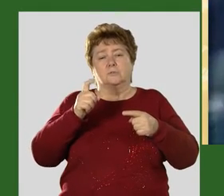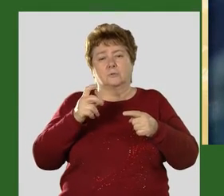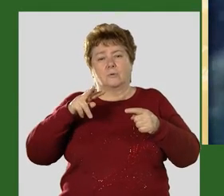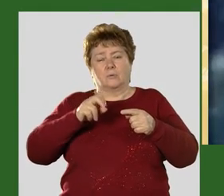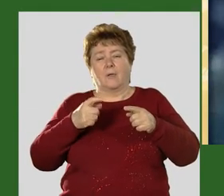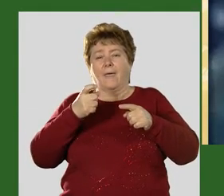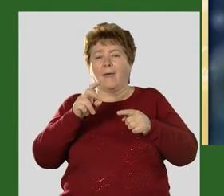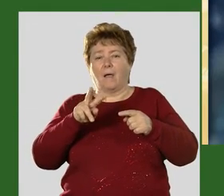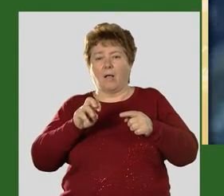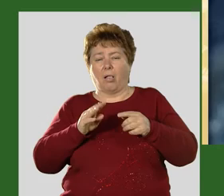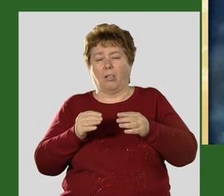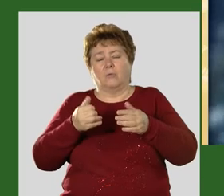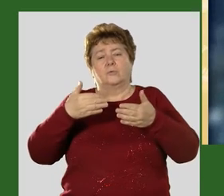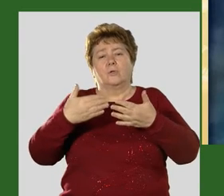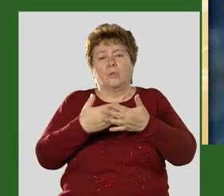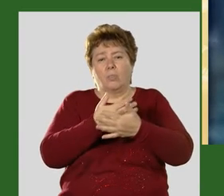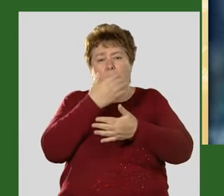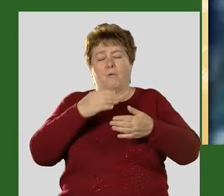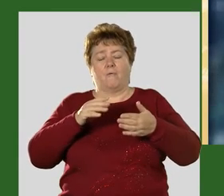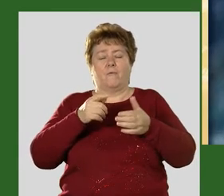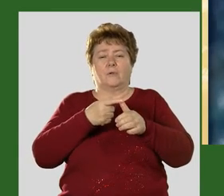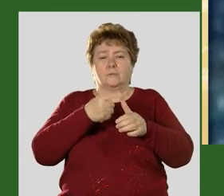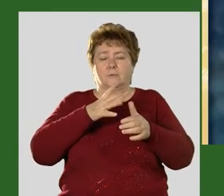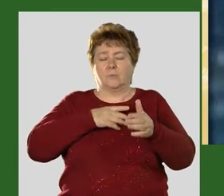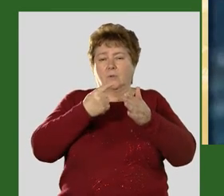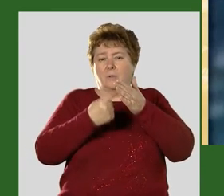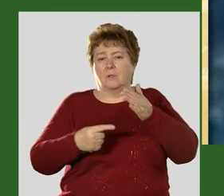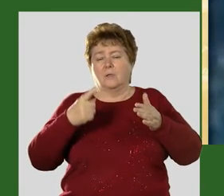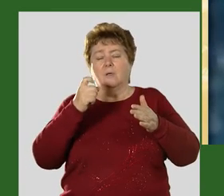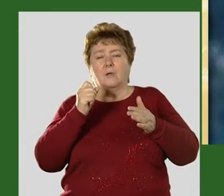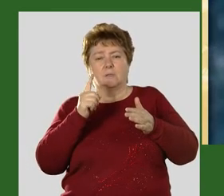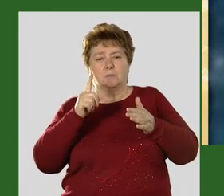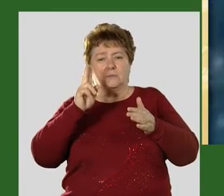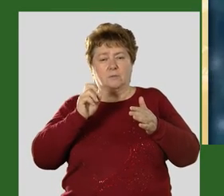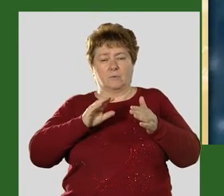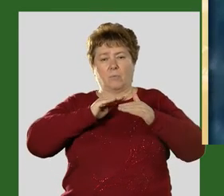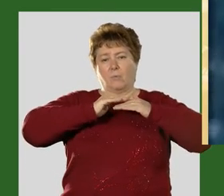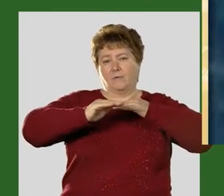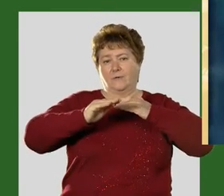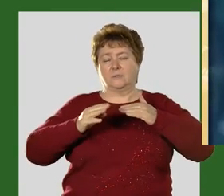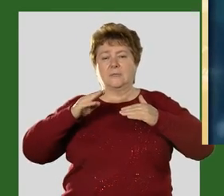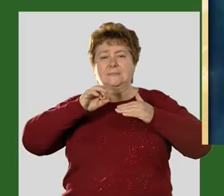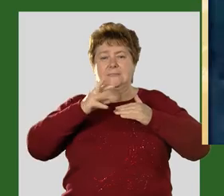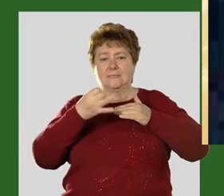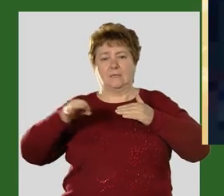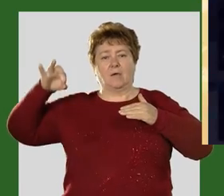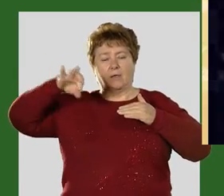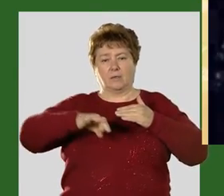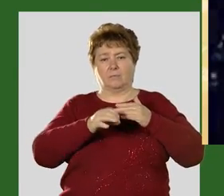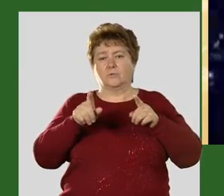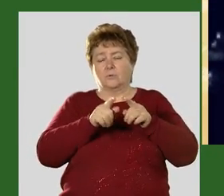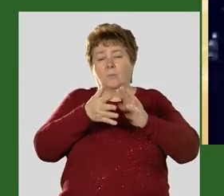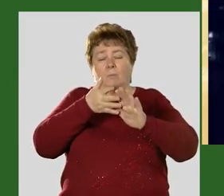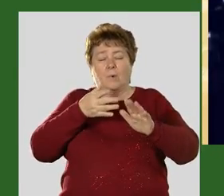сюда с эхолотом и установило нынешнее значение глубины – 11 километров от поверхности Тихого океана.